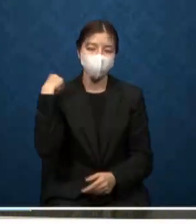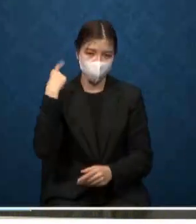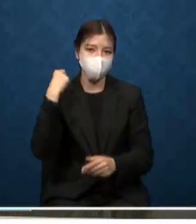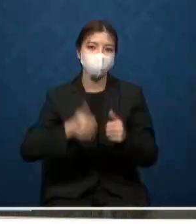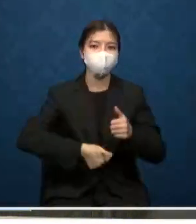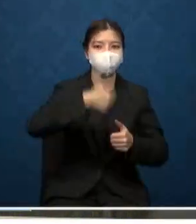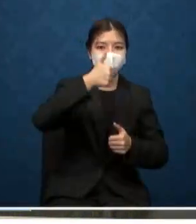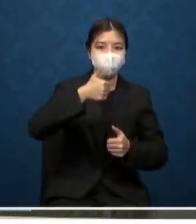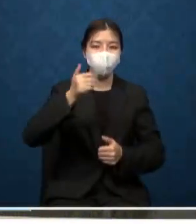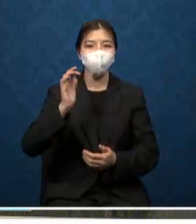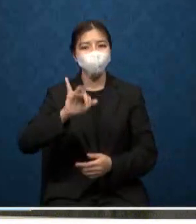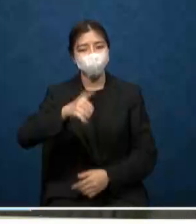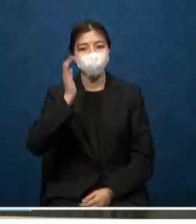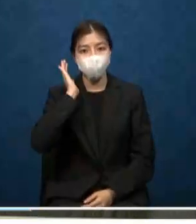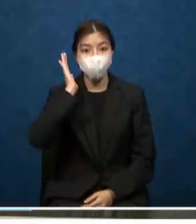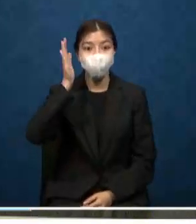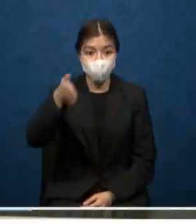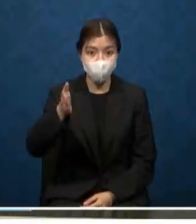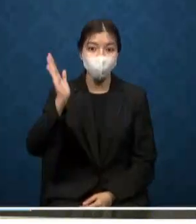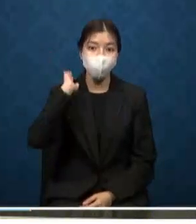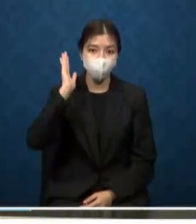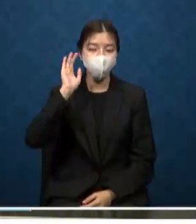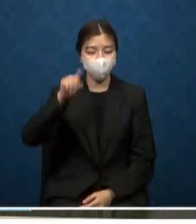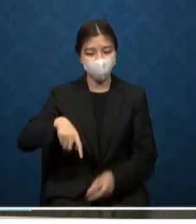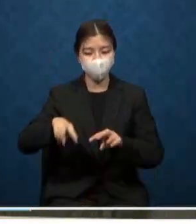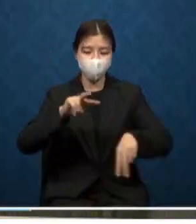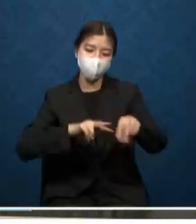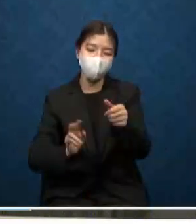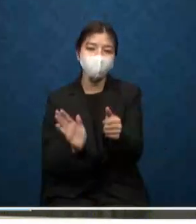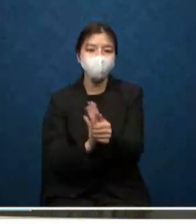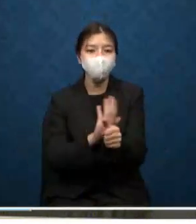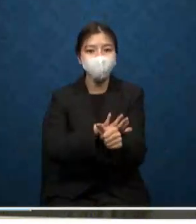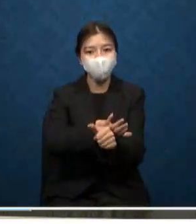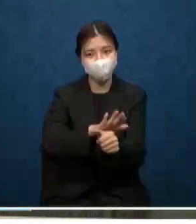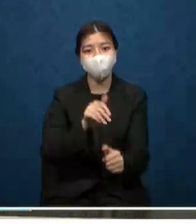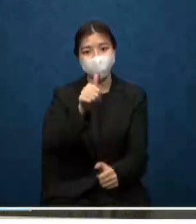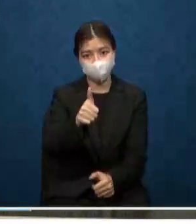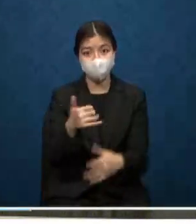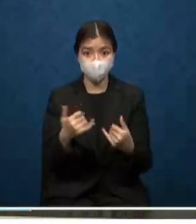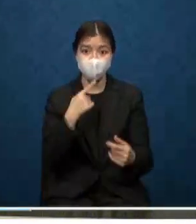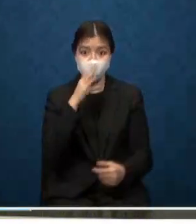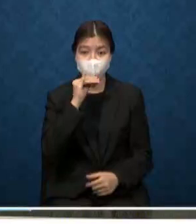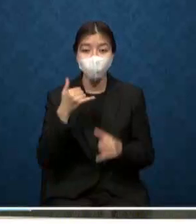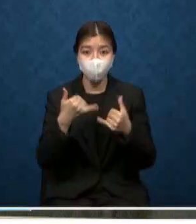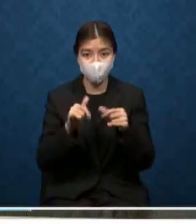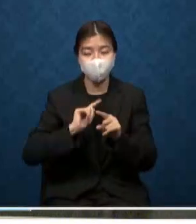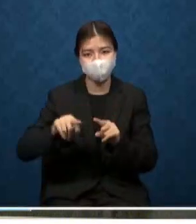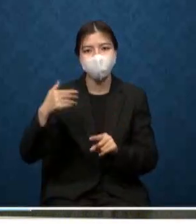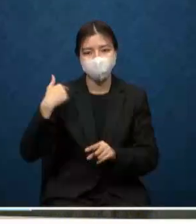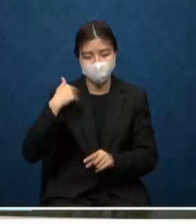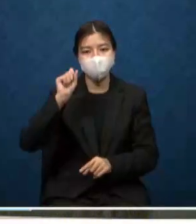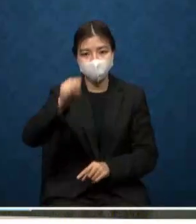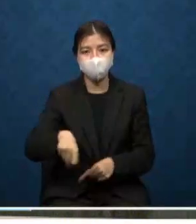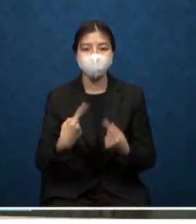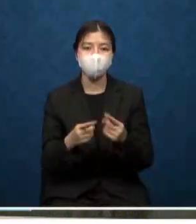คตเพศชายอาจจำเป็นที่จะต้องได้รับการปกป้องคุ้มครองก็เป็นได้อันนี้มีการพูดเล่นกันอยู่มาโดยตลอดแต่แนวโน้ม